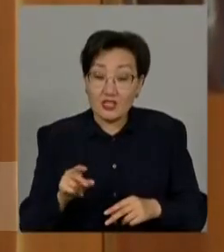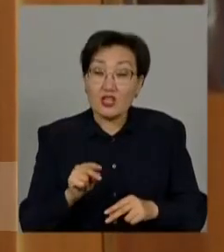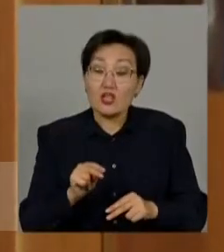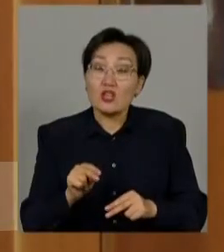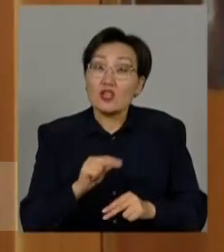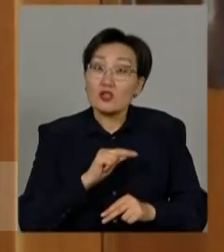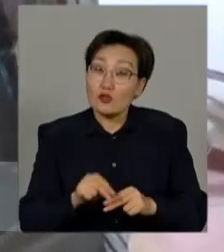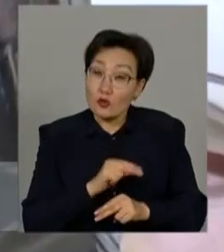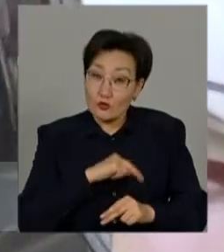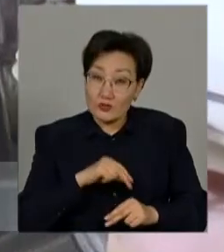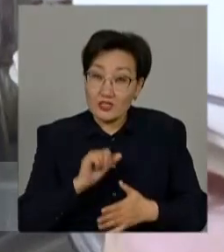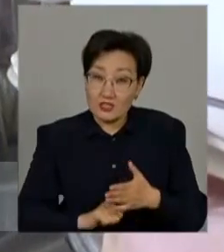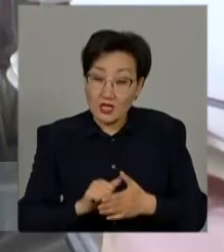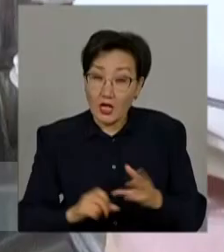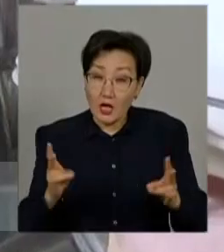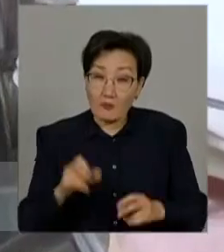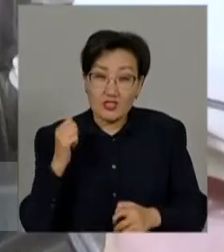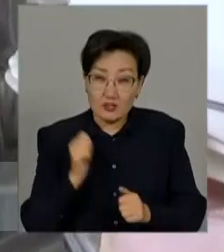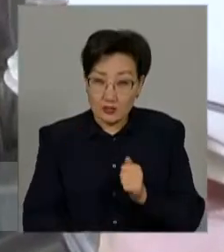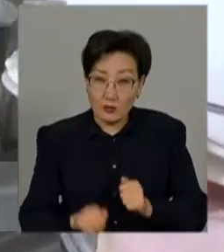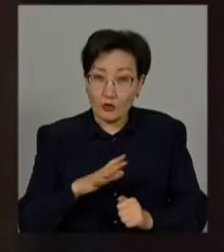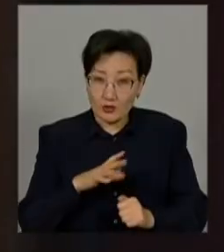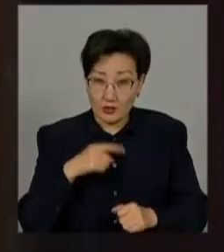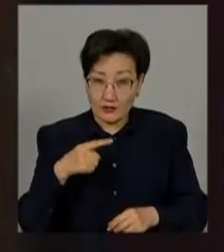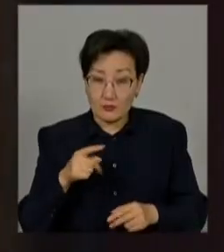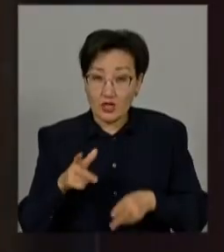жұмыстарын салдарынан апат жиі болатынын айтып шағымданды.